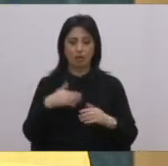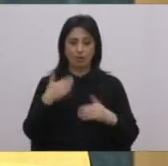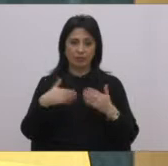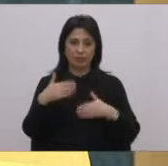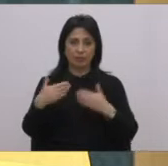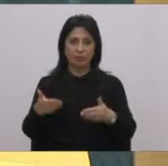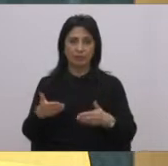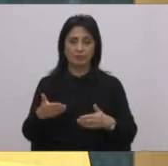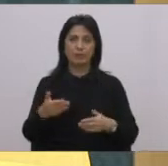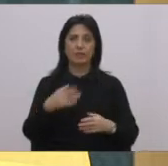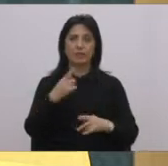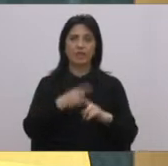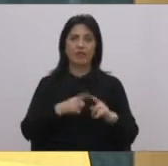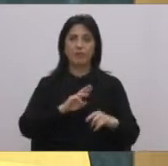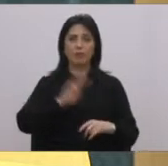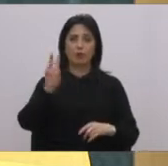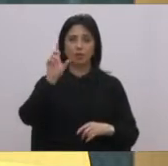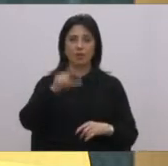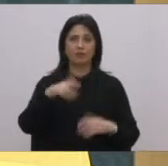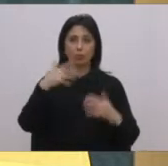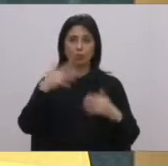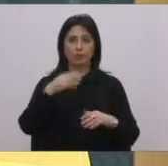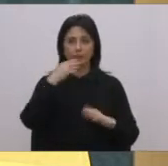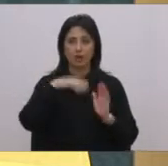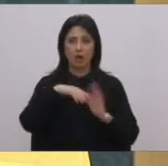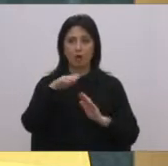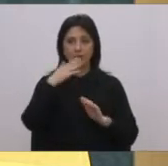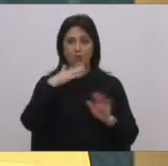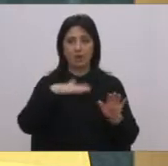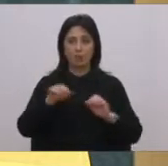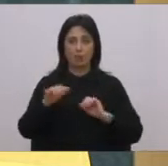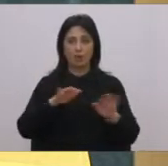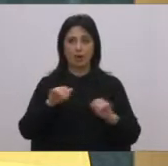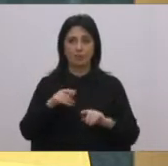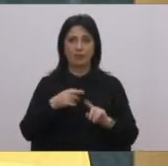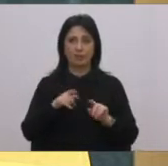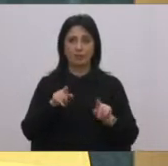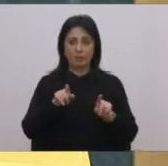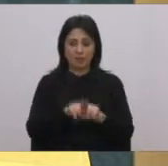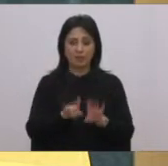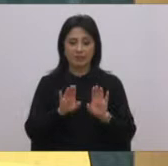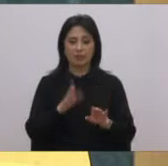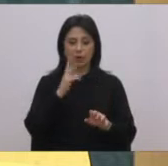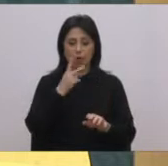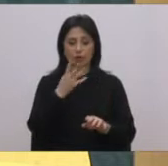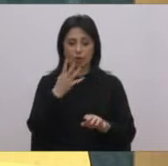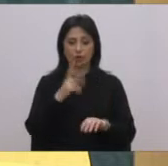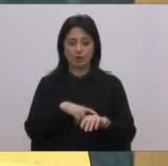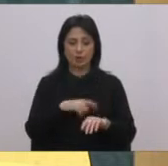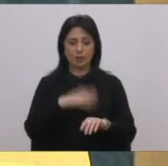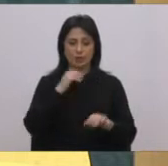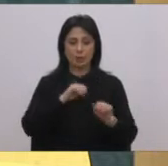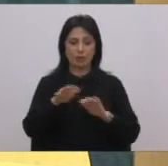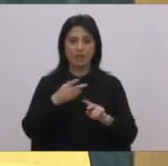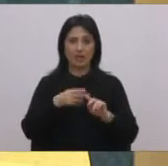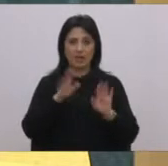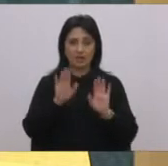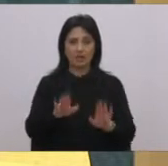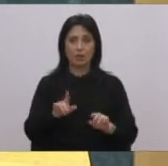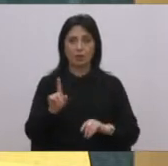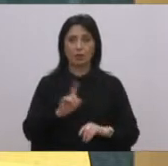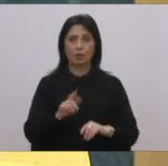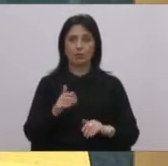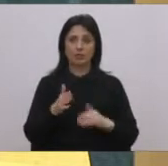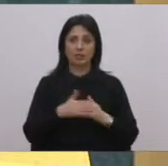qual, nahevar milion adamian, suge, da, un job este, bis, albo maragheba, imda guarada, nu, uzda, ot, satien, albo maragheba, ekreba, imda guarada, rom,